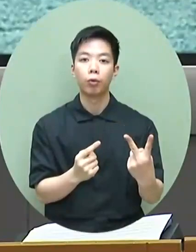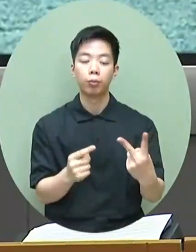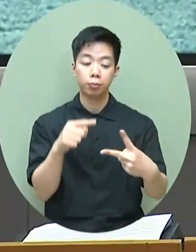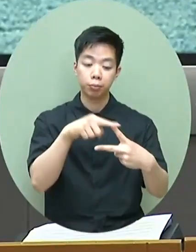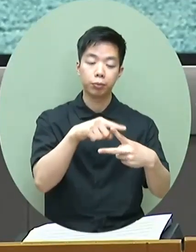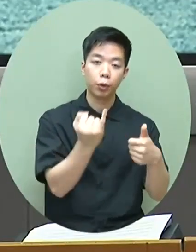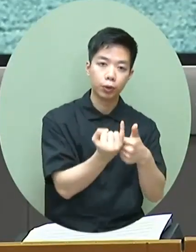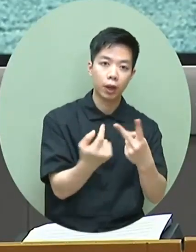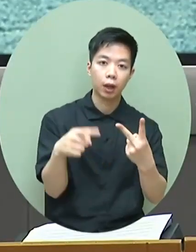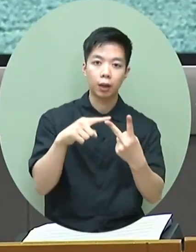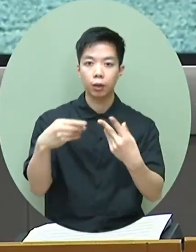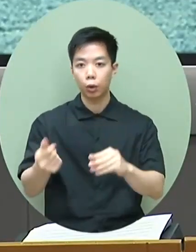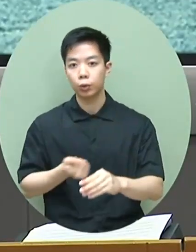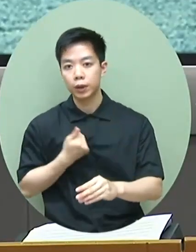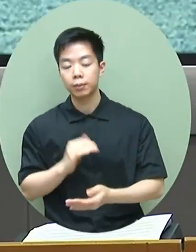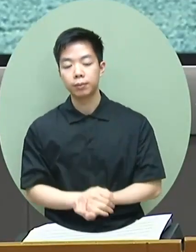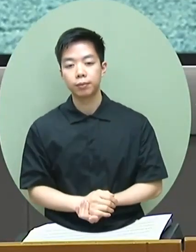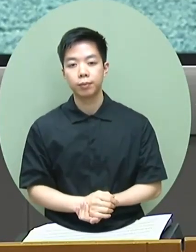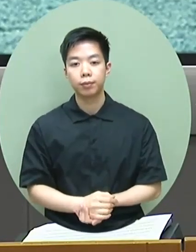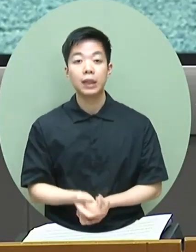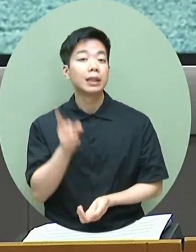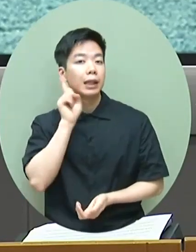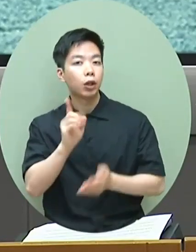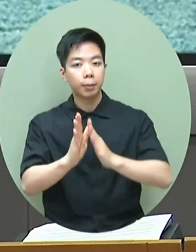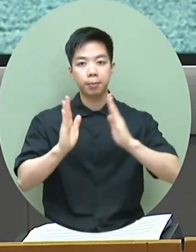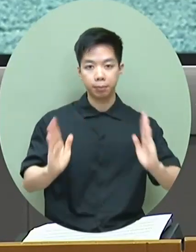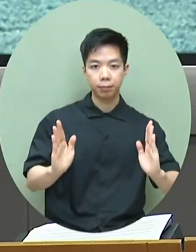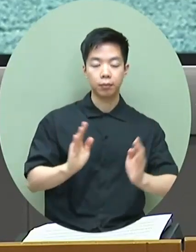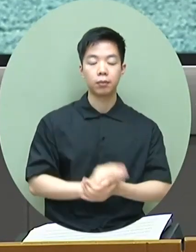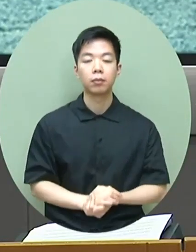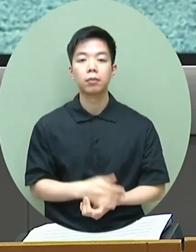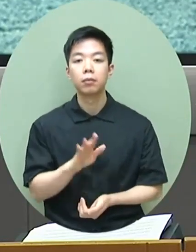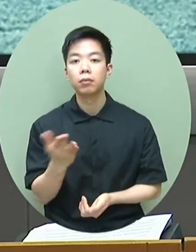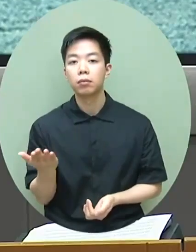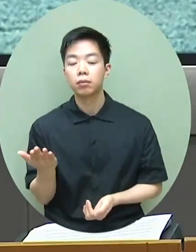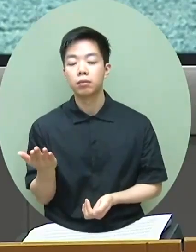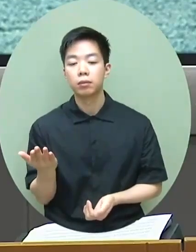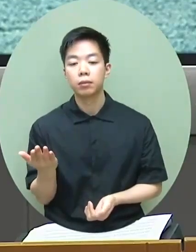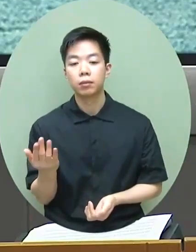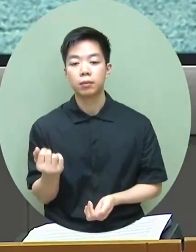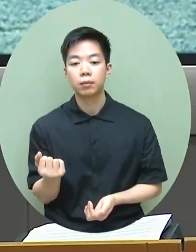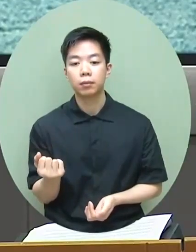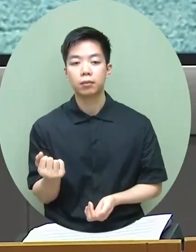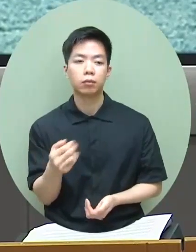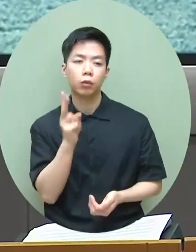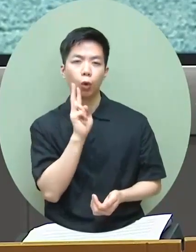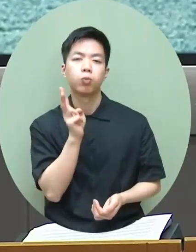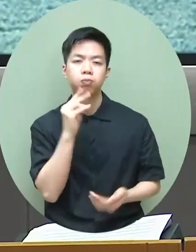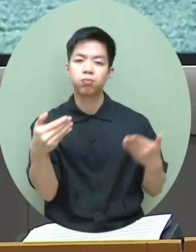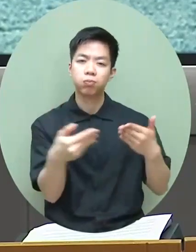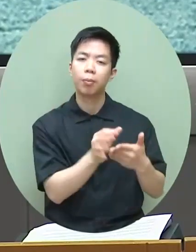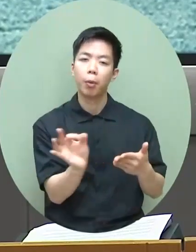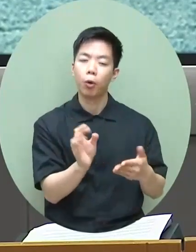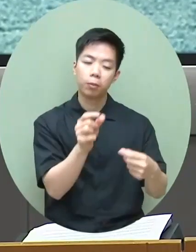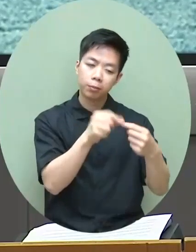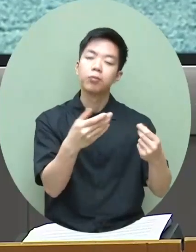拜係陽性啦。咁但係我哋都問過佢哋係應該係冇乜接觸嘅。咁呢個都有可能，因為喺社區都